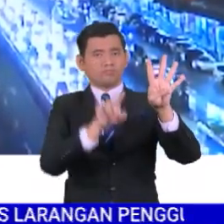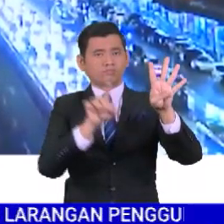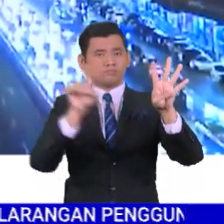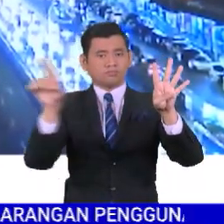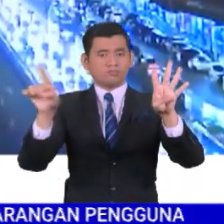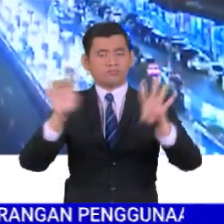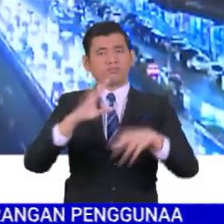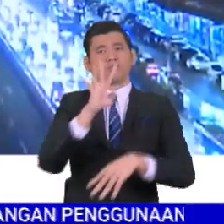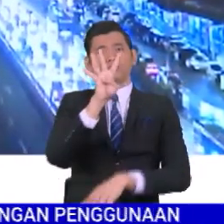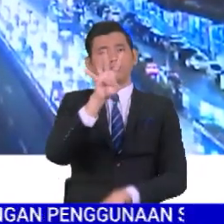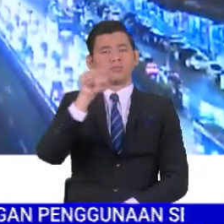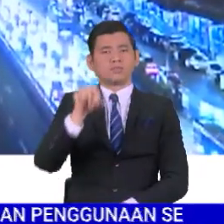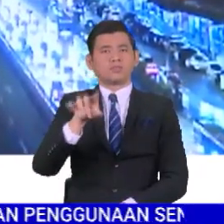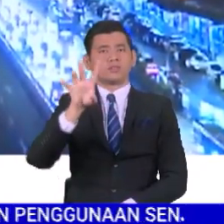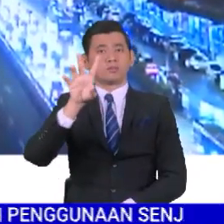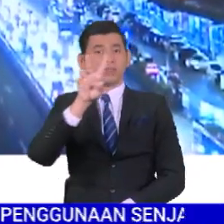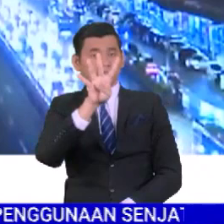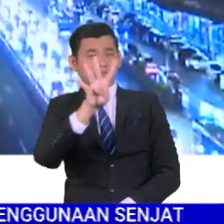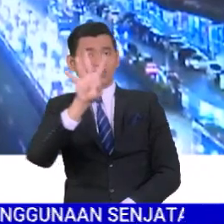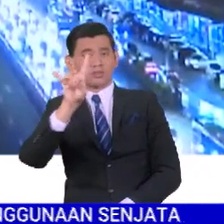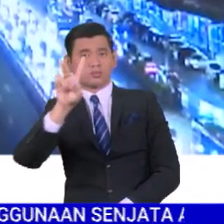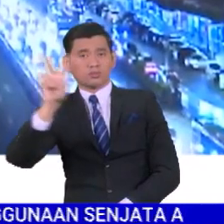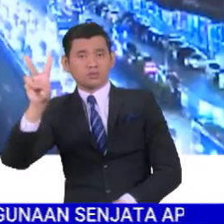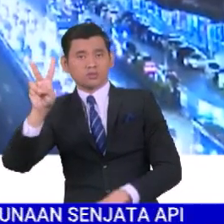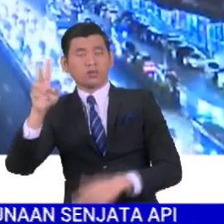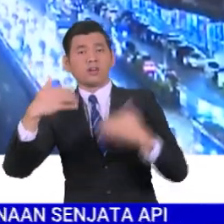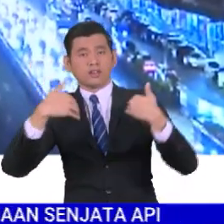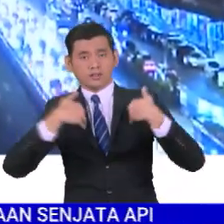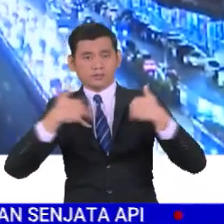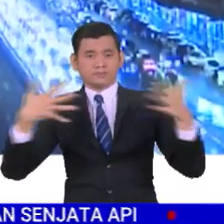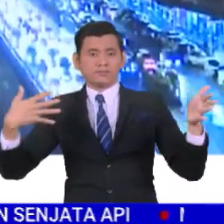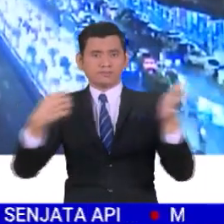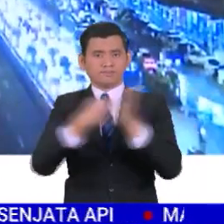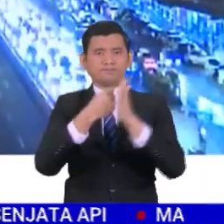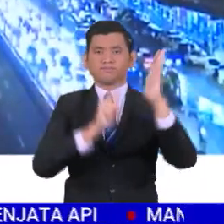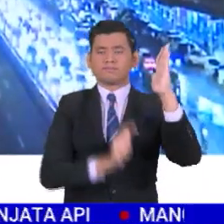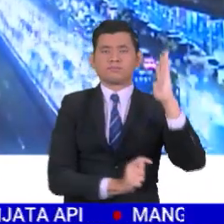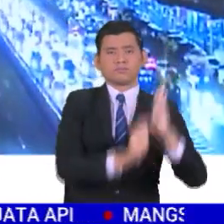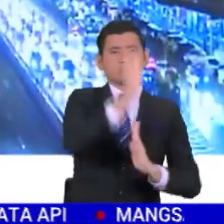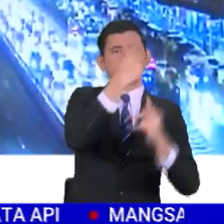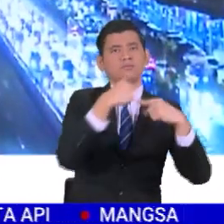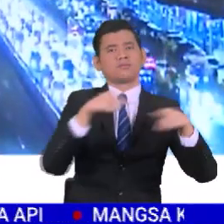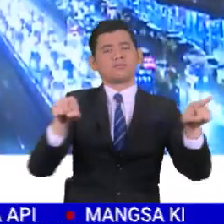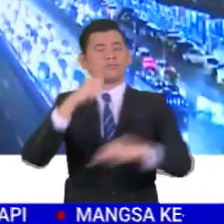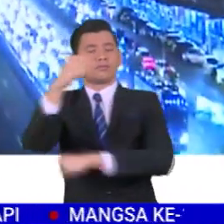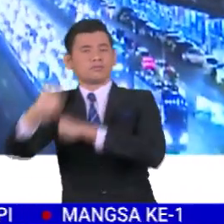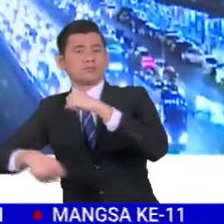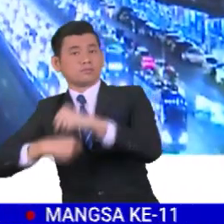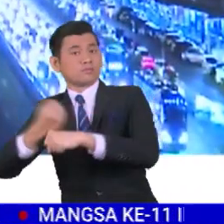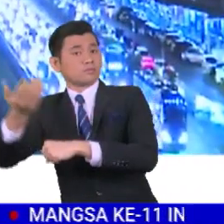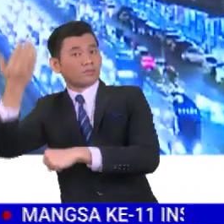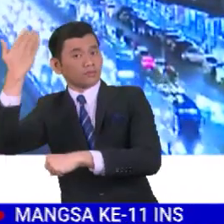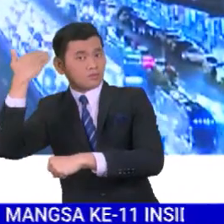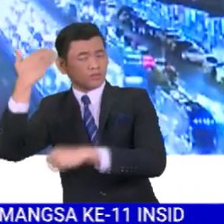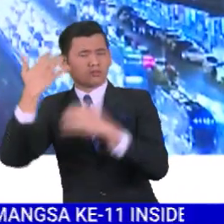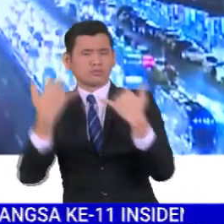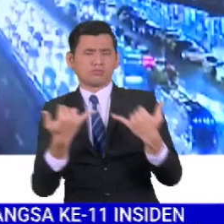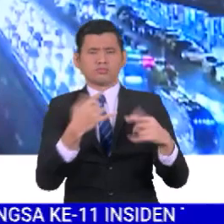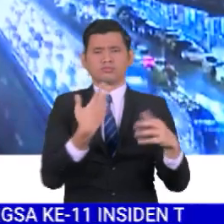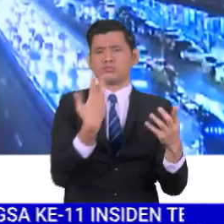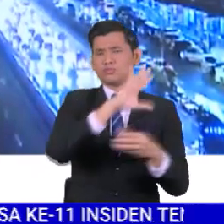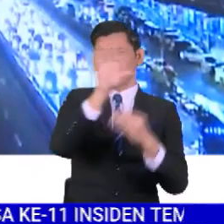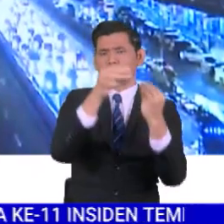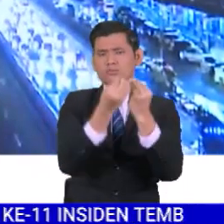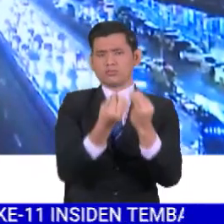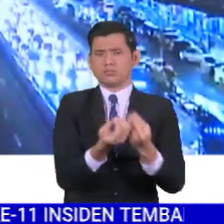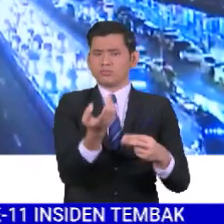sebanyak 472 kemalangan, di mana jumlah ini adalah tinggi berbanding tahun lepas, musim perayaan tahun lepas, di mana tahun lepas kita rekodkan